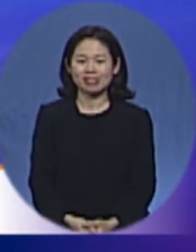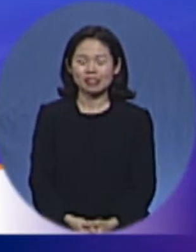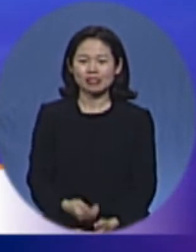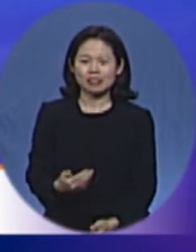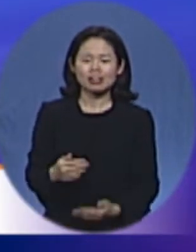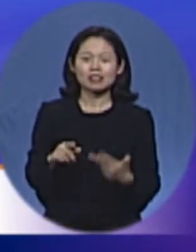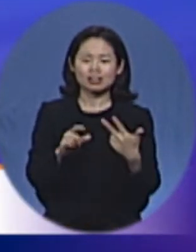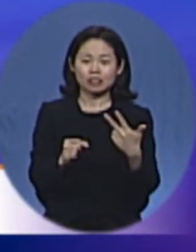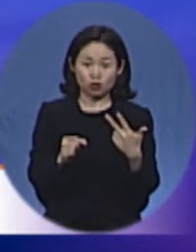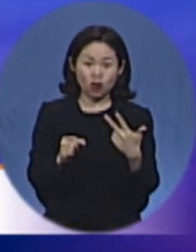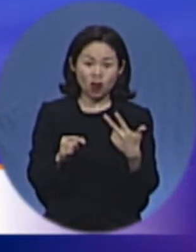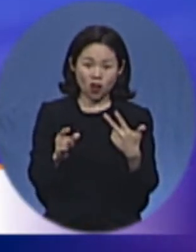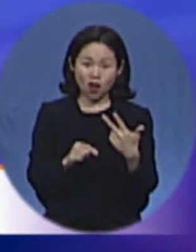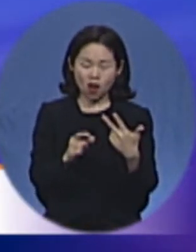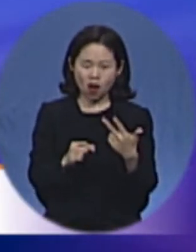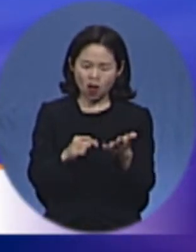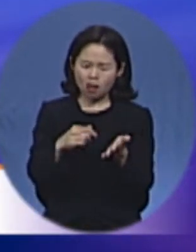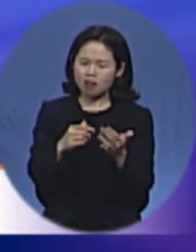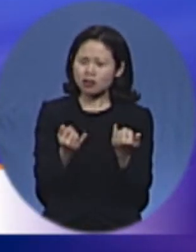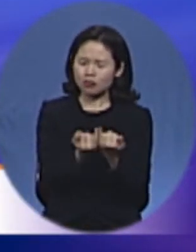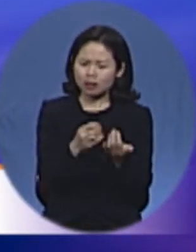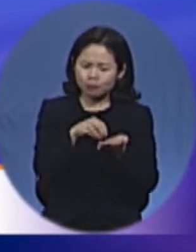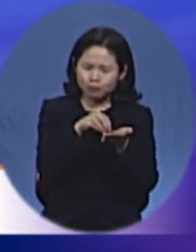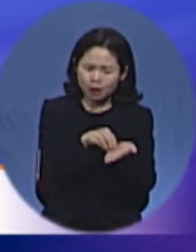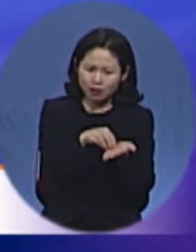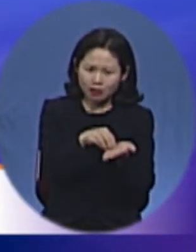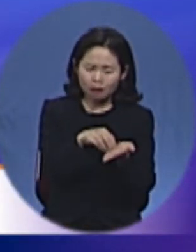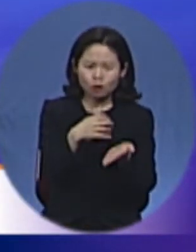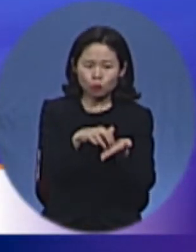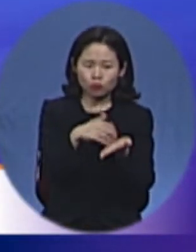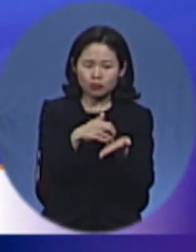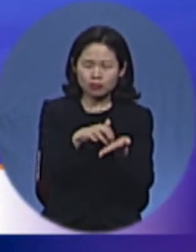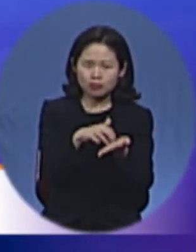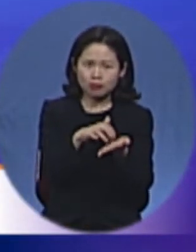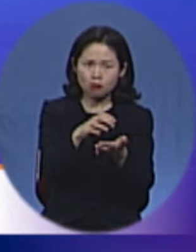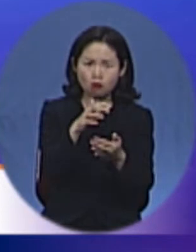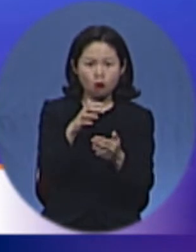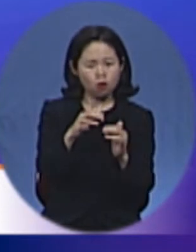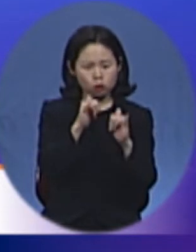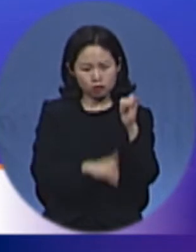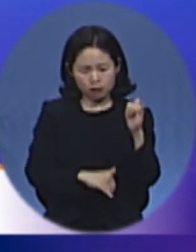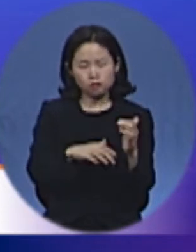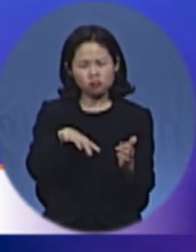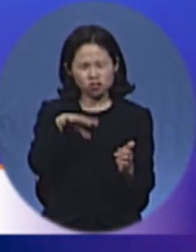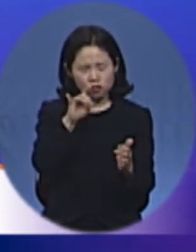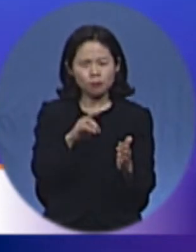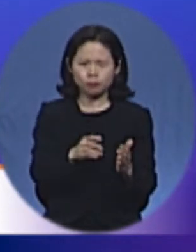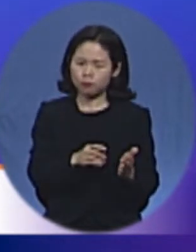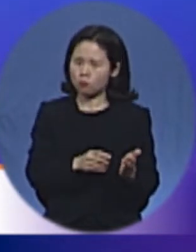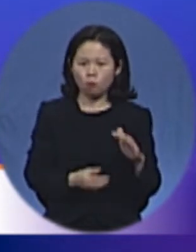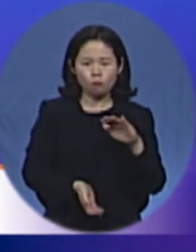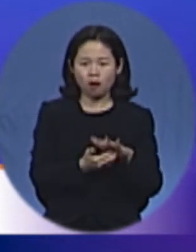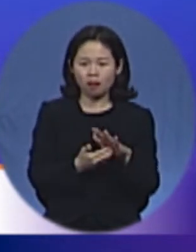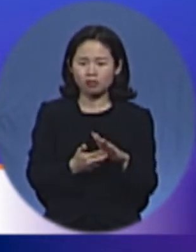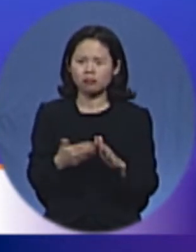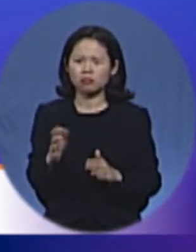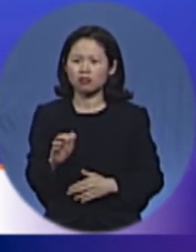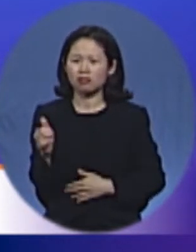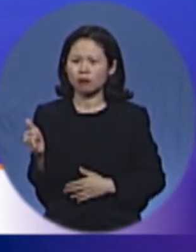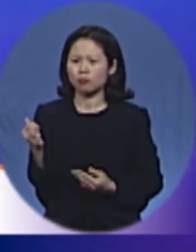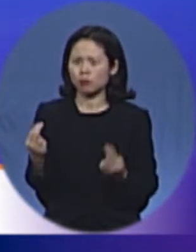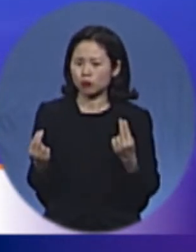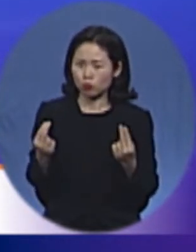지난달 여성 취업자 수가 통계 작성 이래 최대를 기록한 것으로 나타났습니다. 그러나 남성보다 이 고용 계약